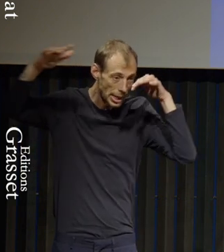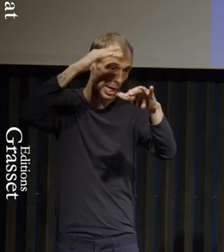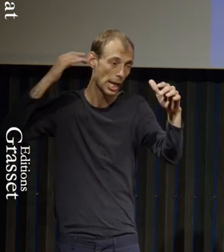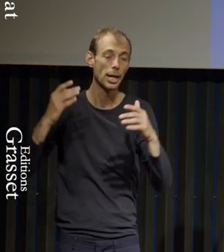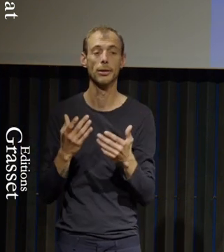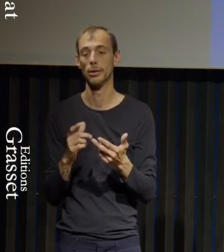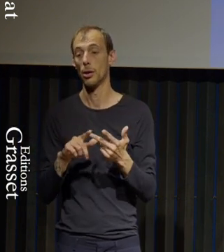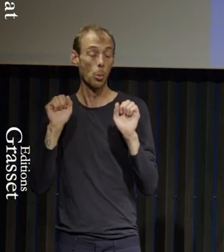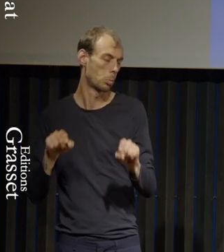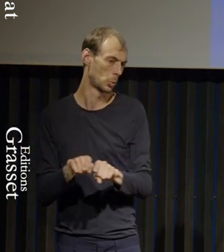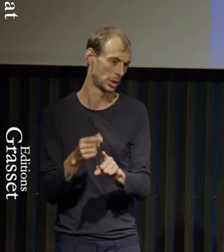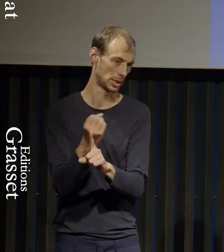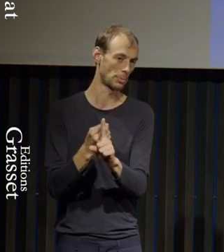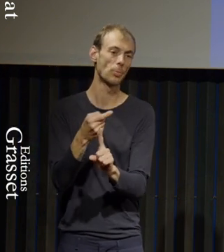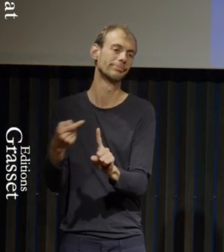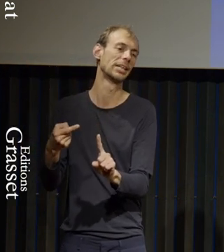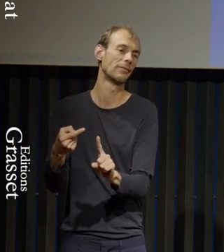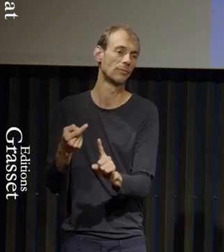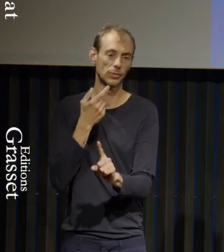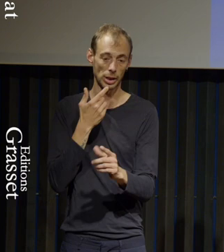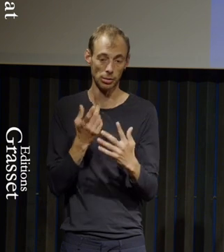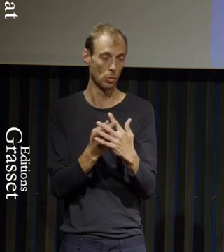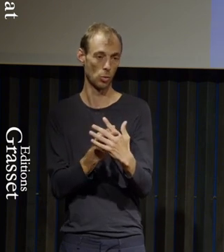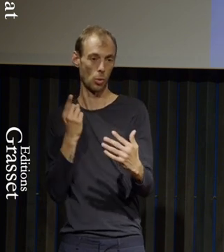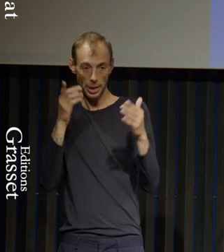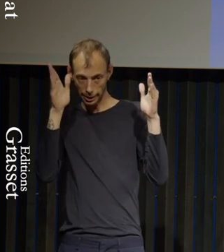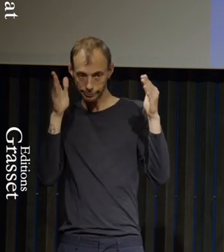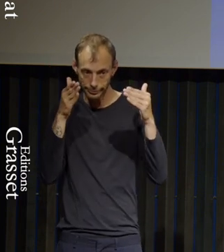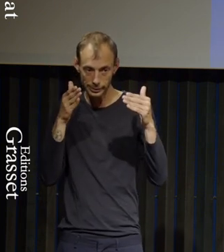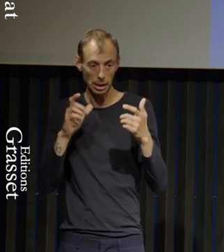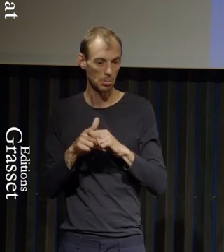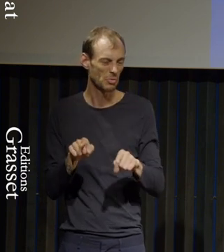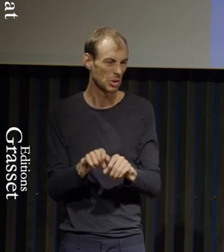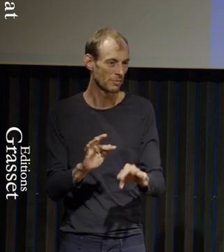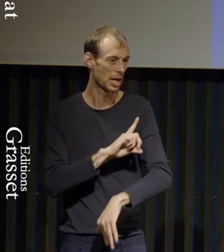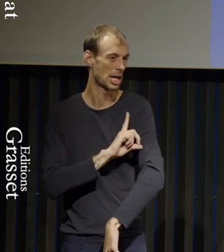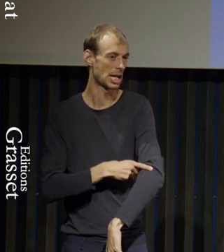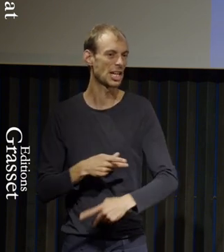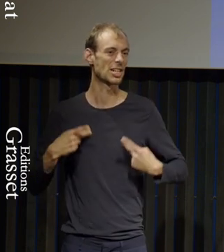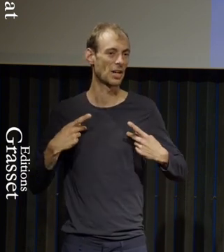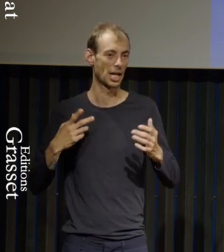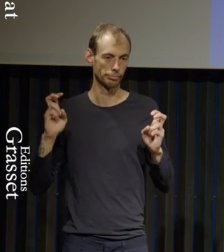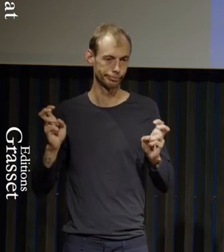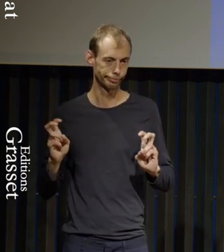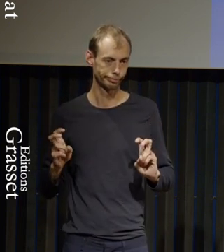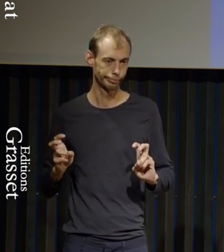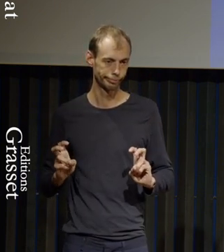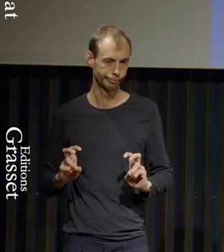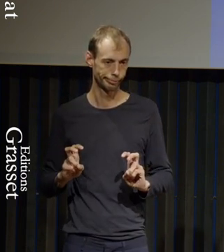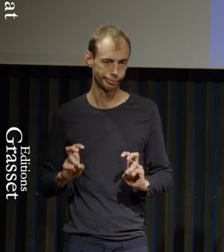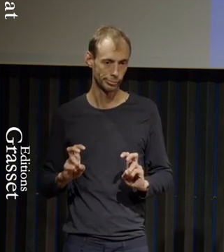repli et une forme de perte d'énergie, d'élan vital qui caractérise la maladie. Mais